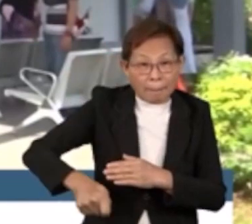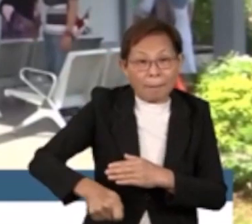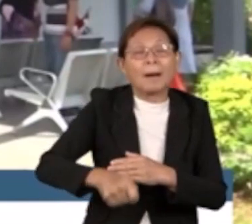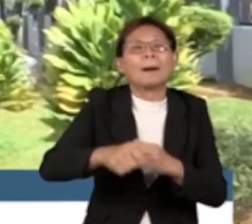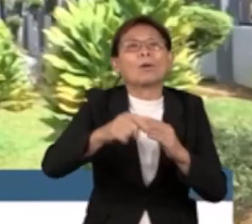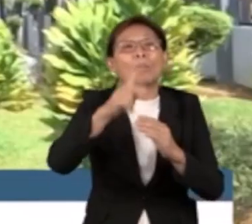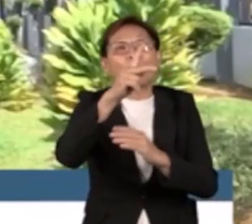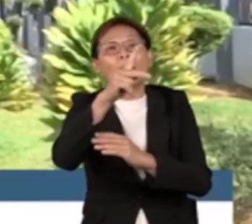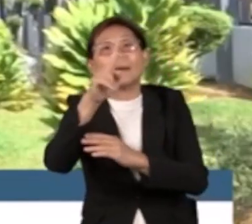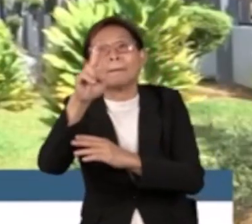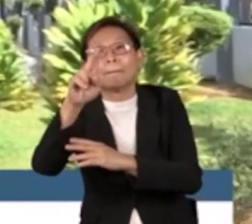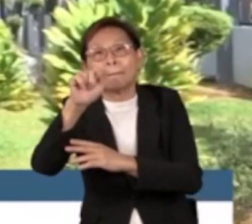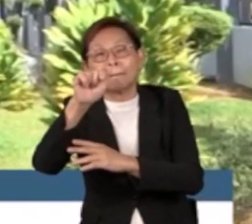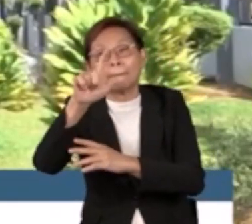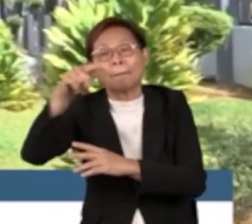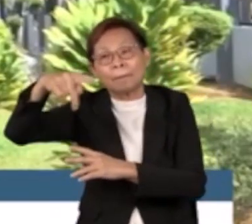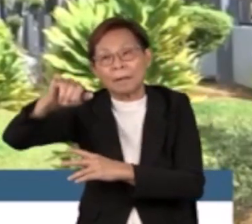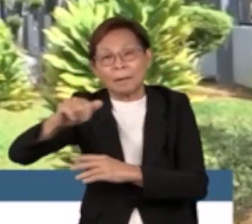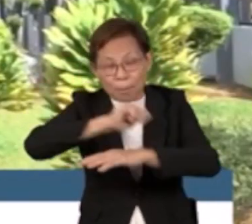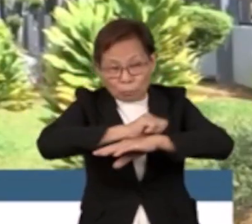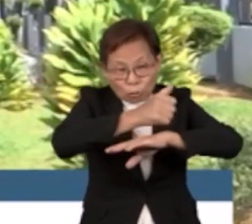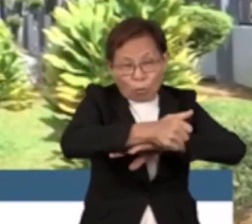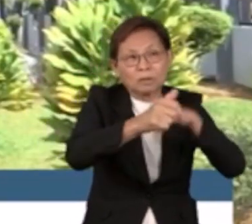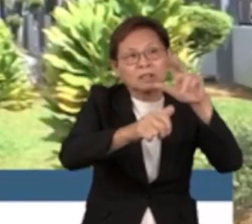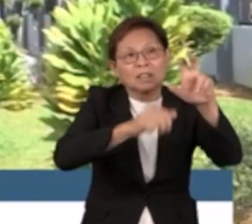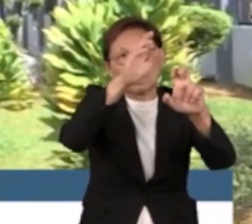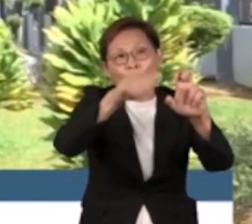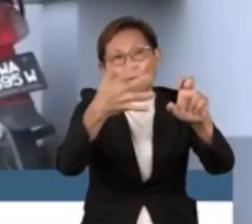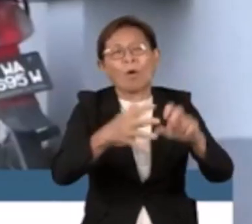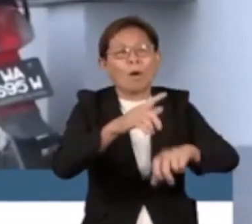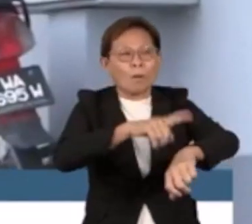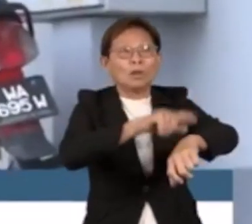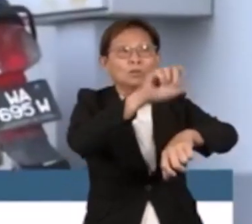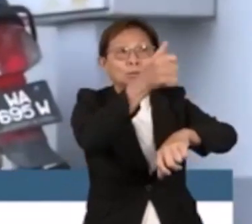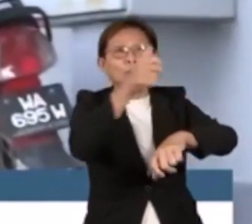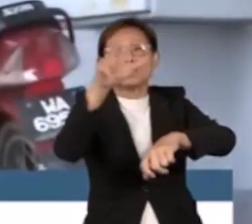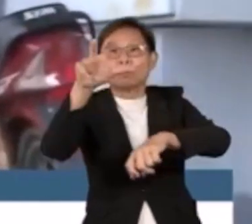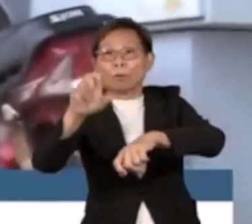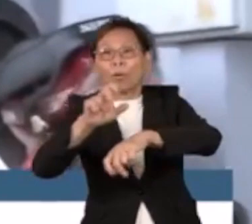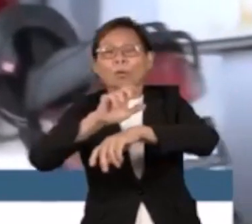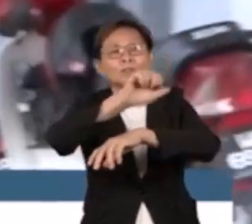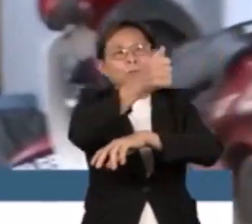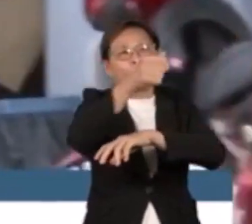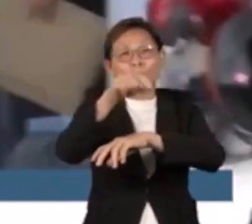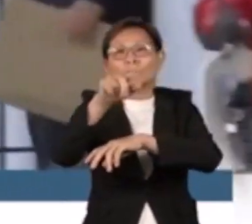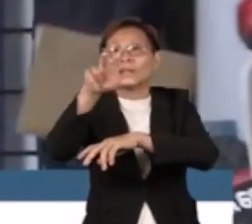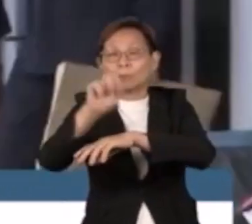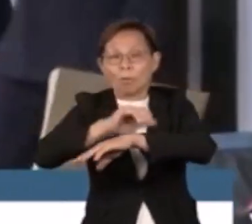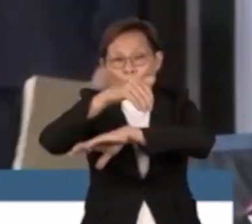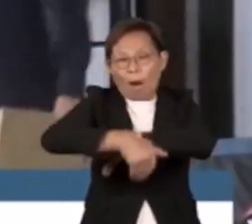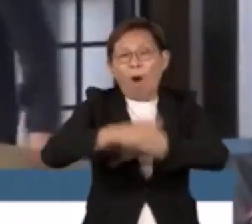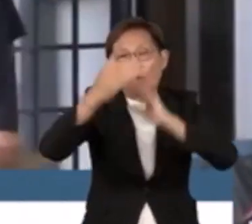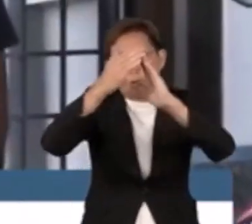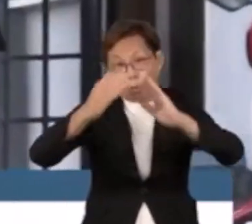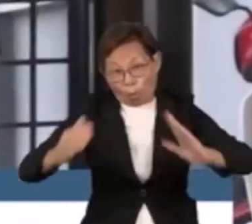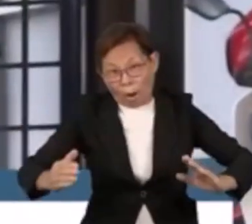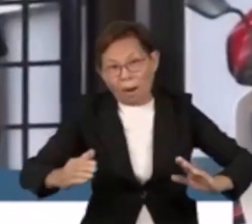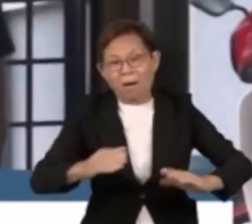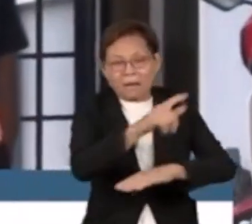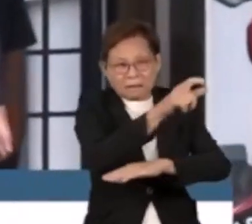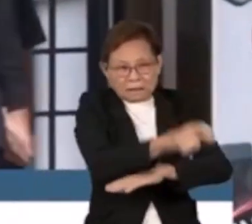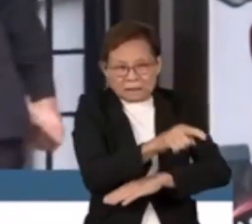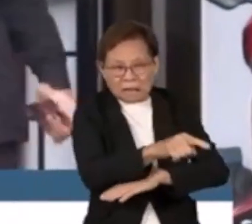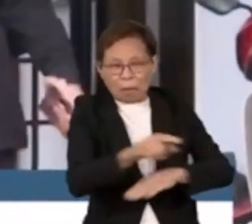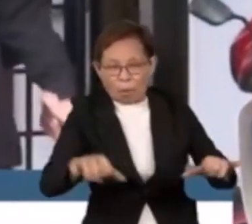Tuhan pada 30 Mei lalu kira-kira pukul 10.30 menit malam di sebuah rumah di cilebu tertuduh telah melakukan